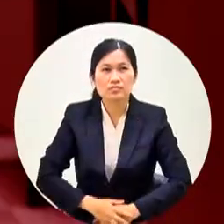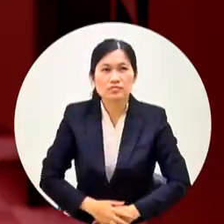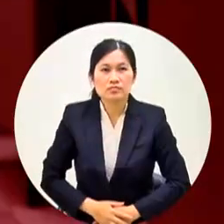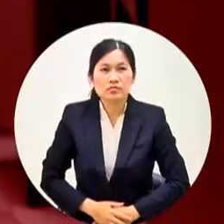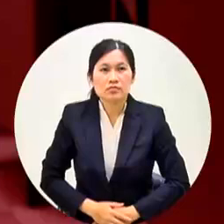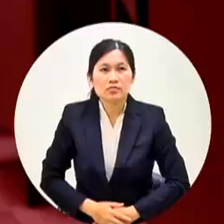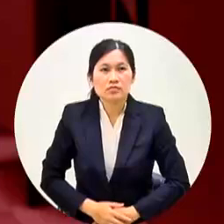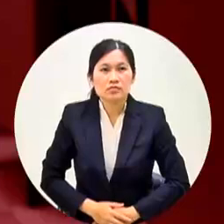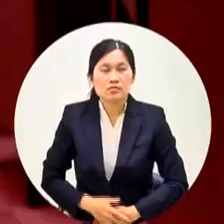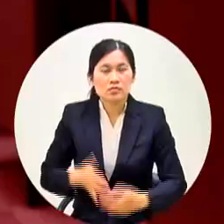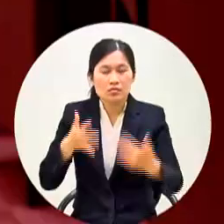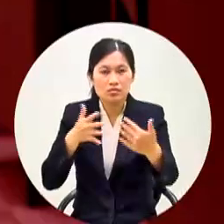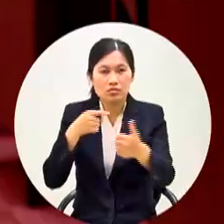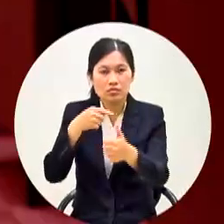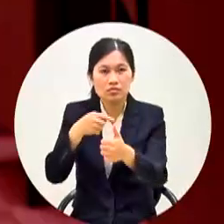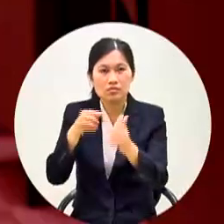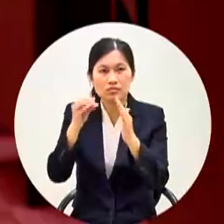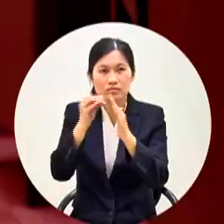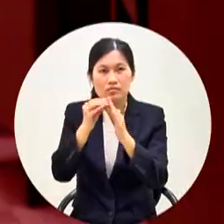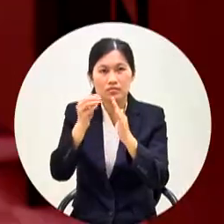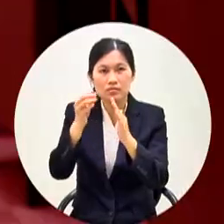教育局长啊，